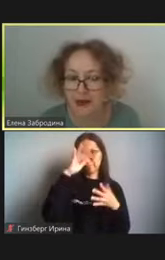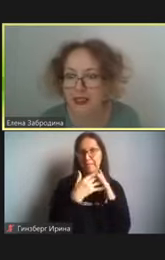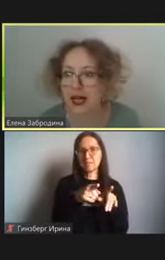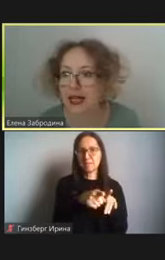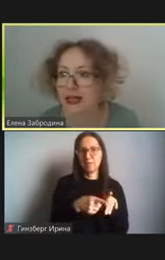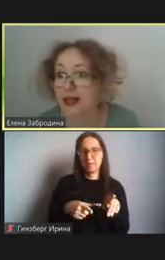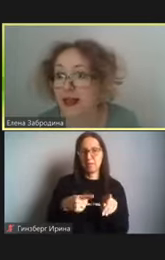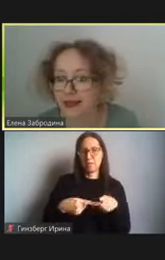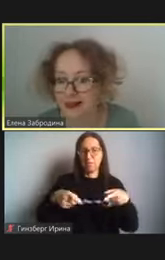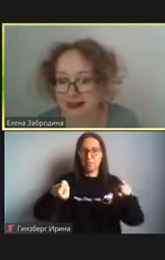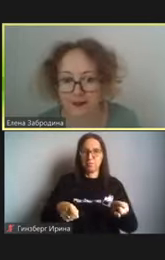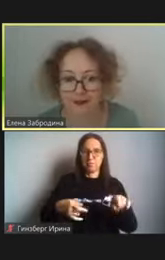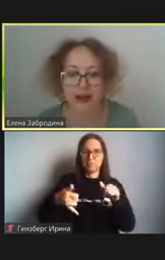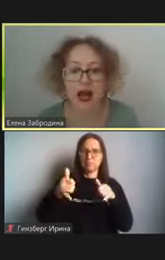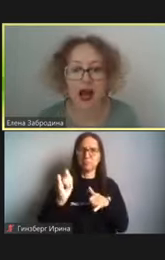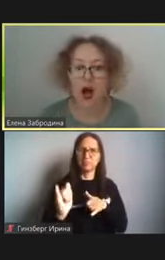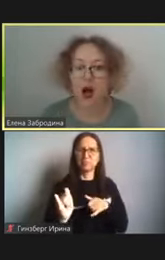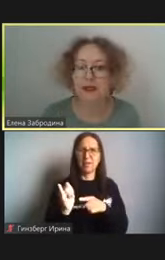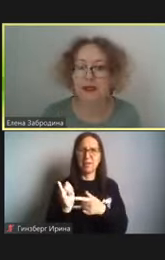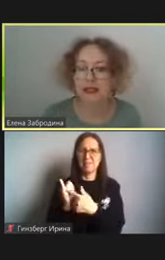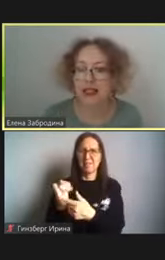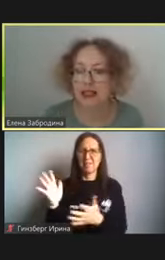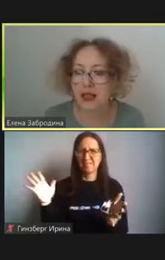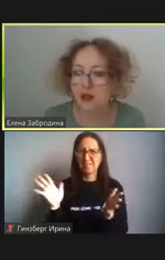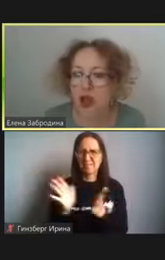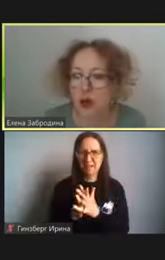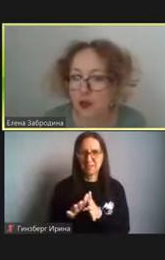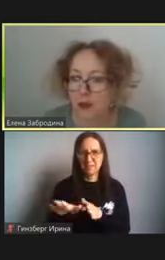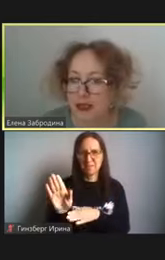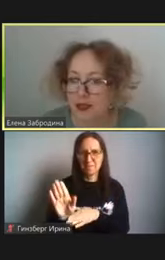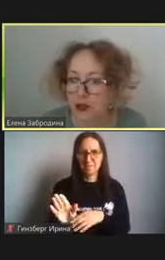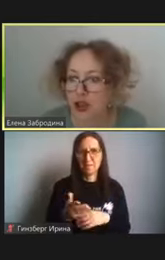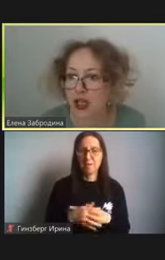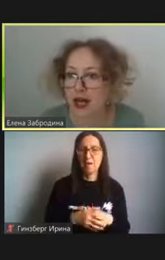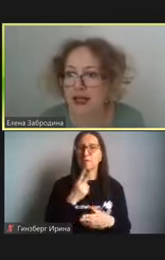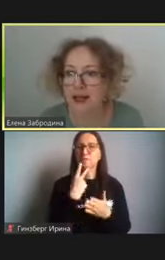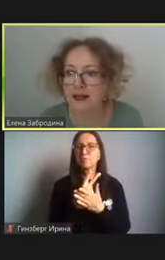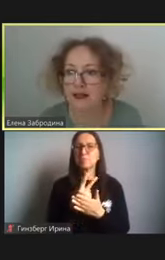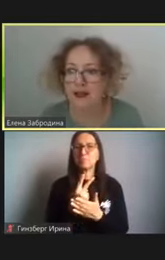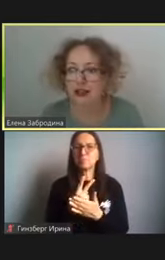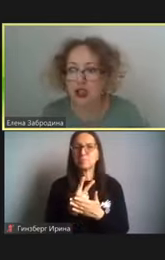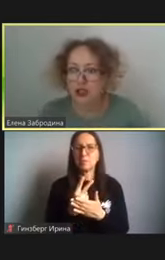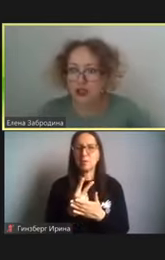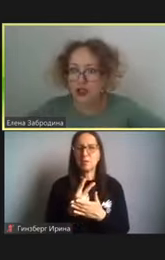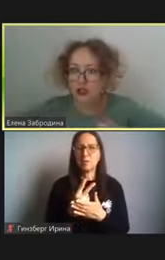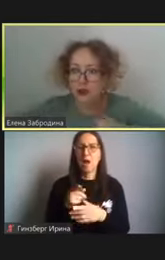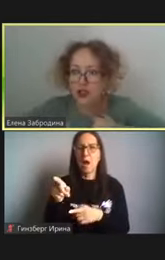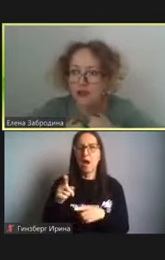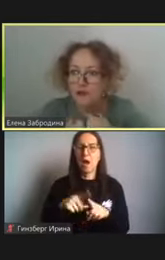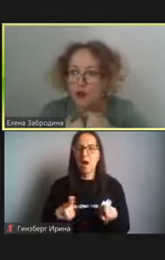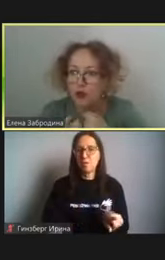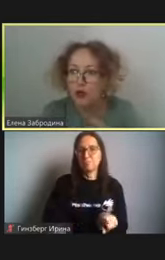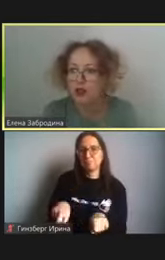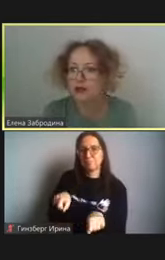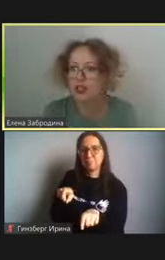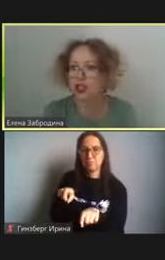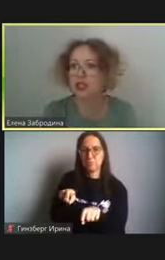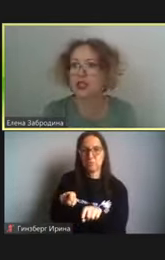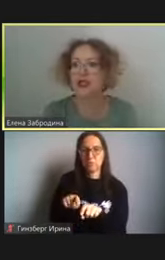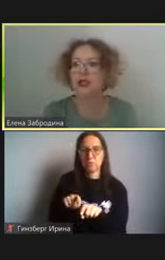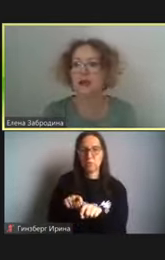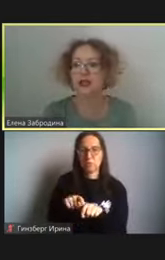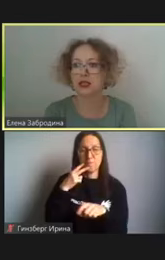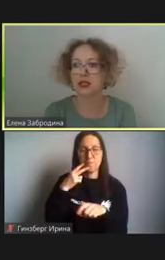героя. Смотрите, какая она грязная. Посмотрите, как вот он показывает вот это колено сатира. Кажется, оно почти выходит в